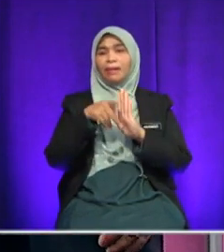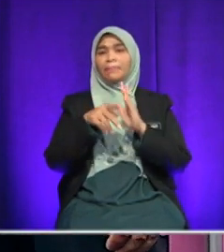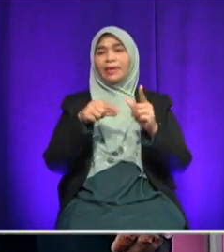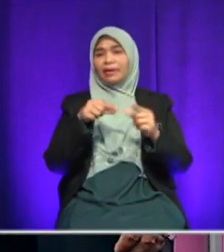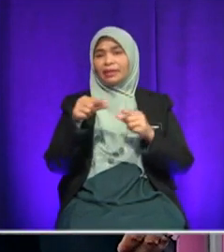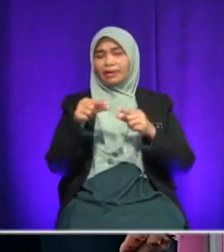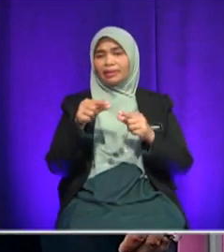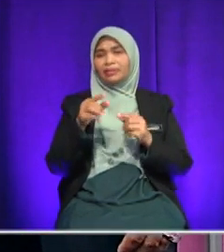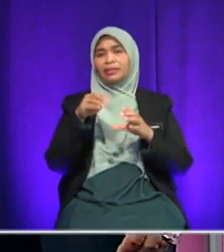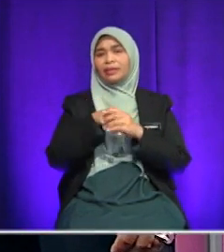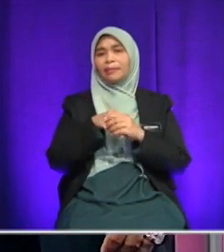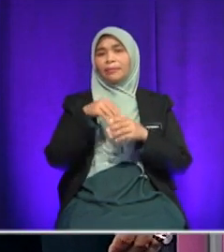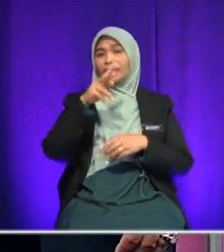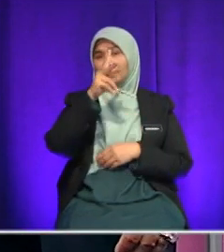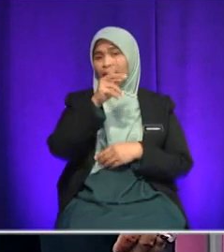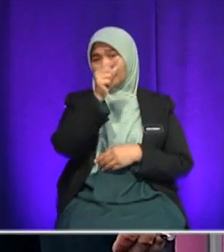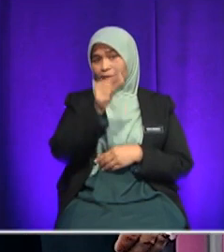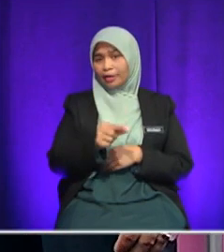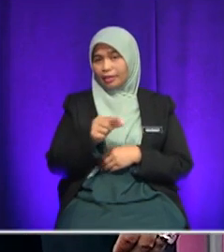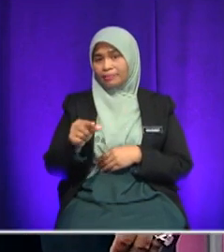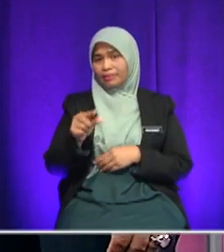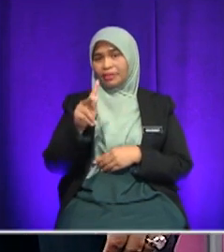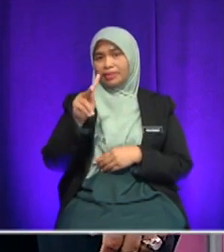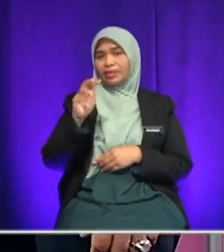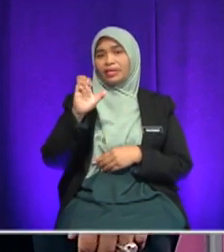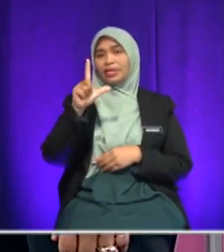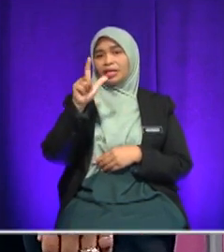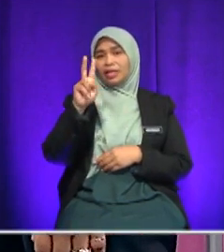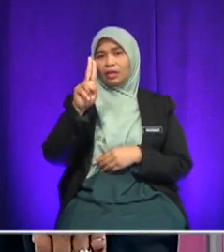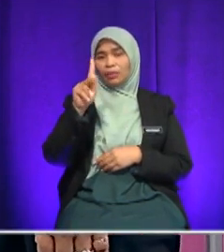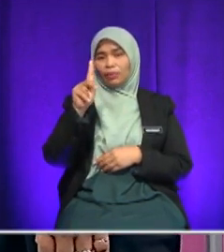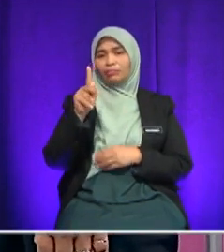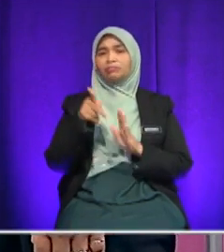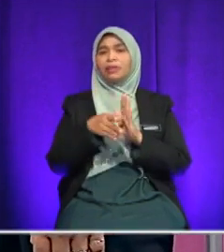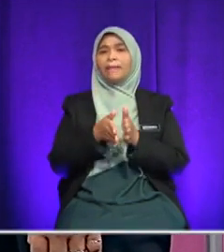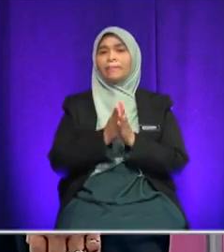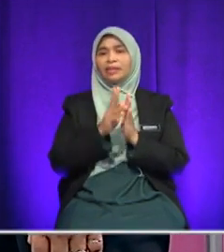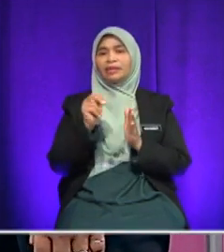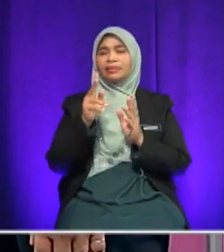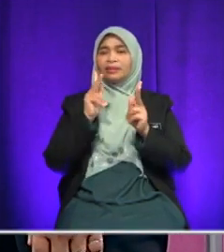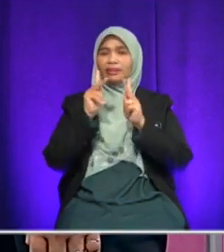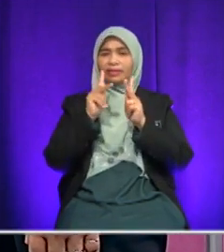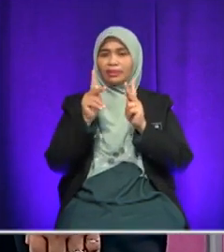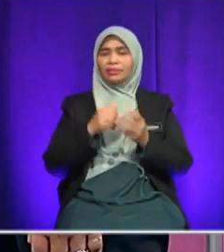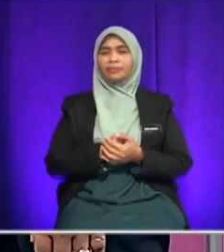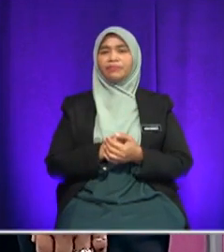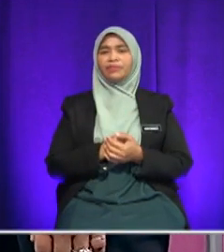keluk permintaan kereta tersebut. Okey, seterusnya. Kita cuba soalan yang kedua.